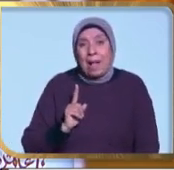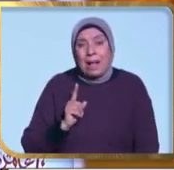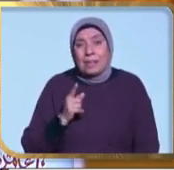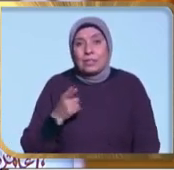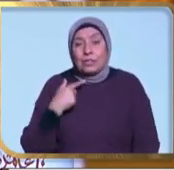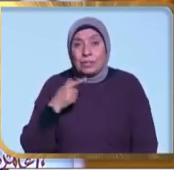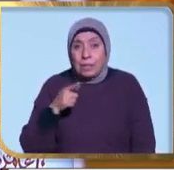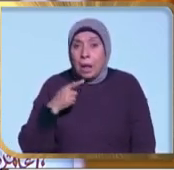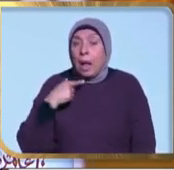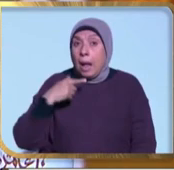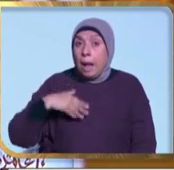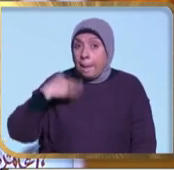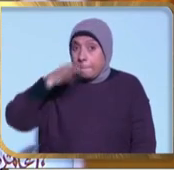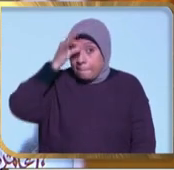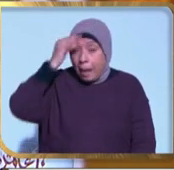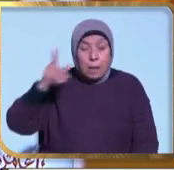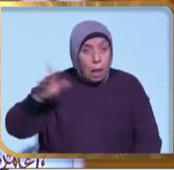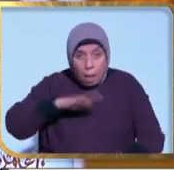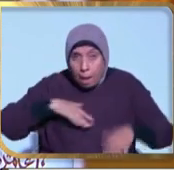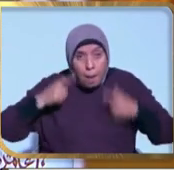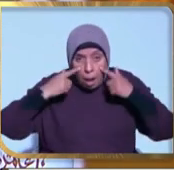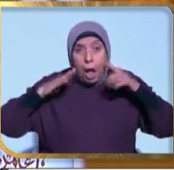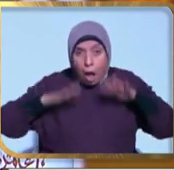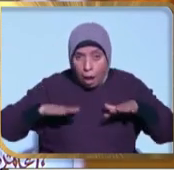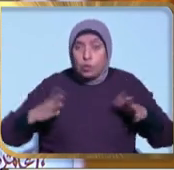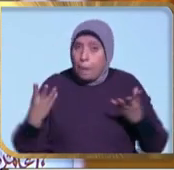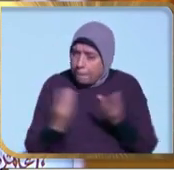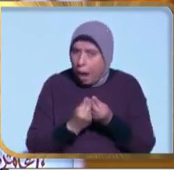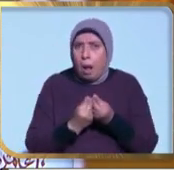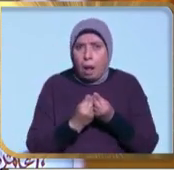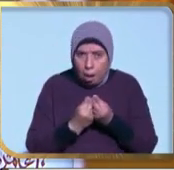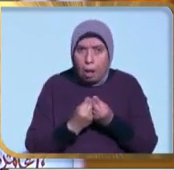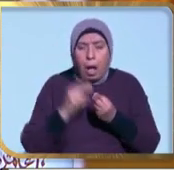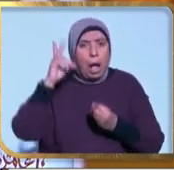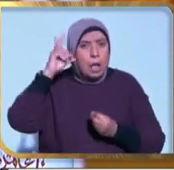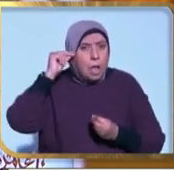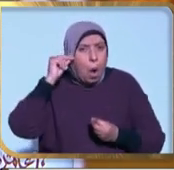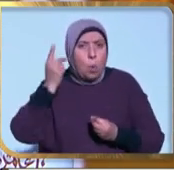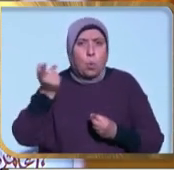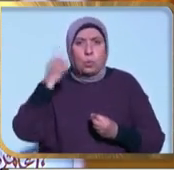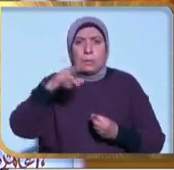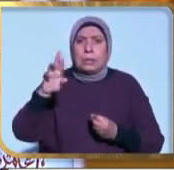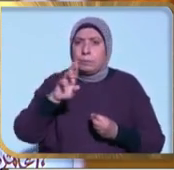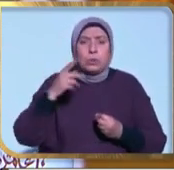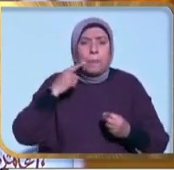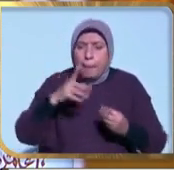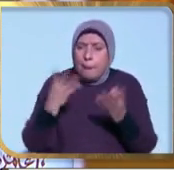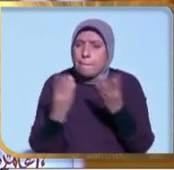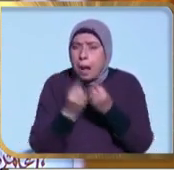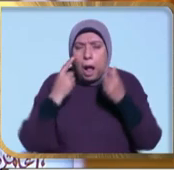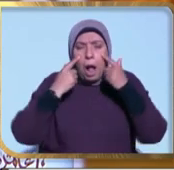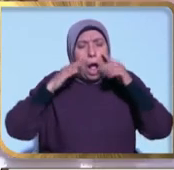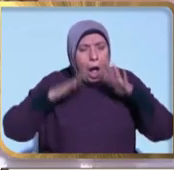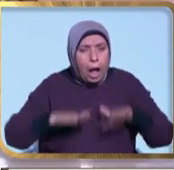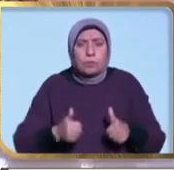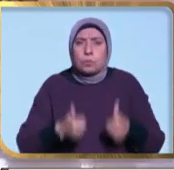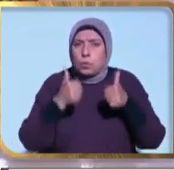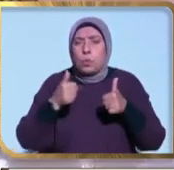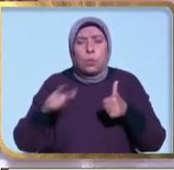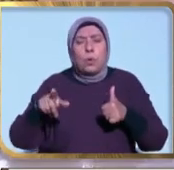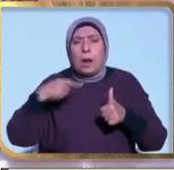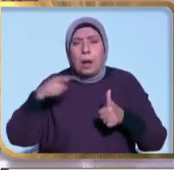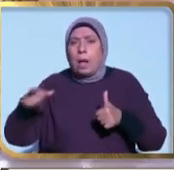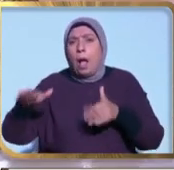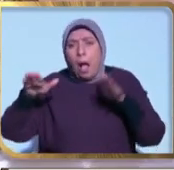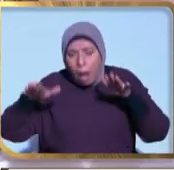لكن انت بتتعايق معاهم ده امر ثاني وهم يتعبدوا وتعيد عليهم وتتعامل معاهم